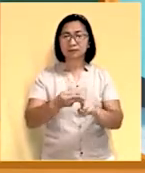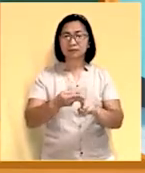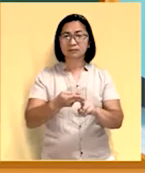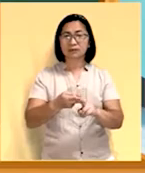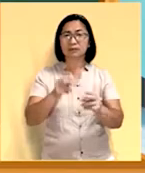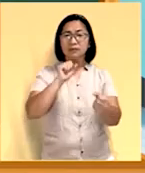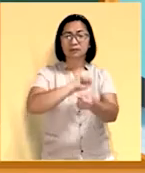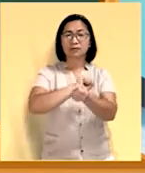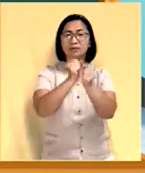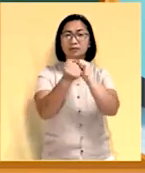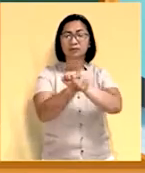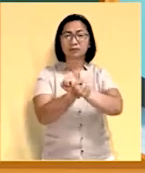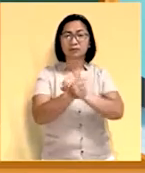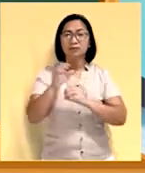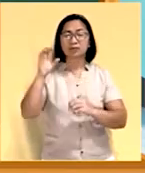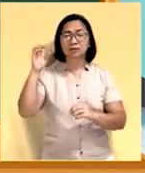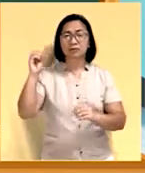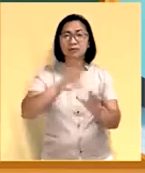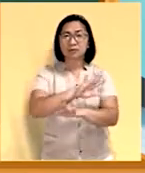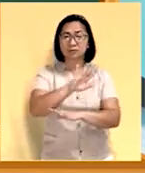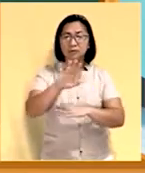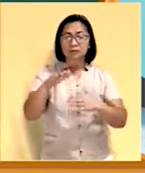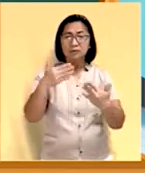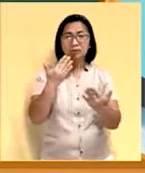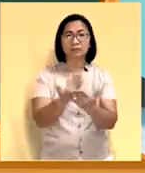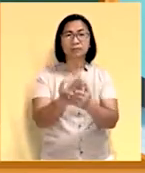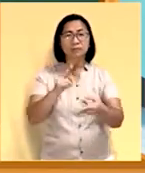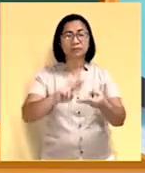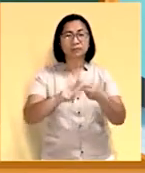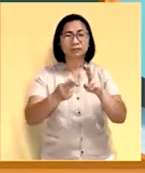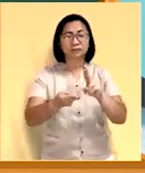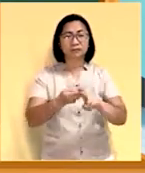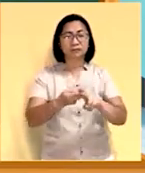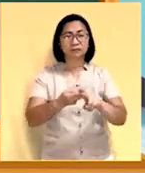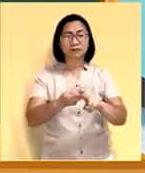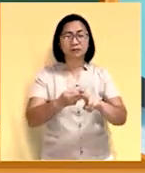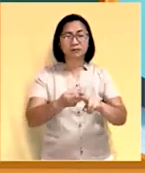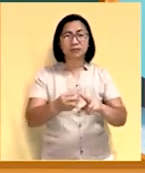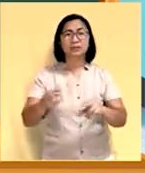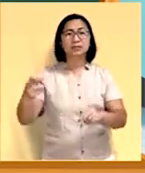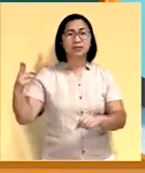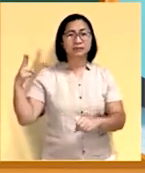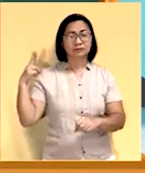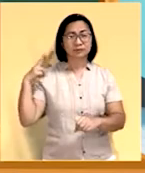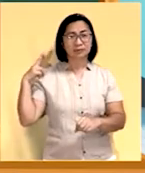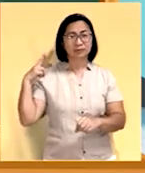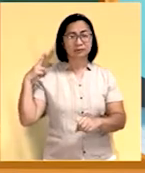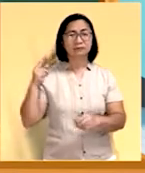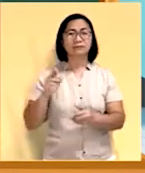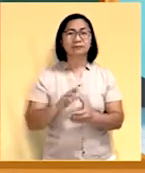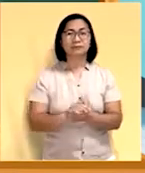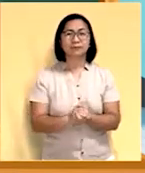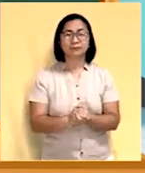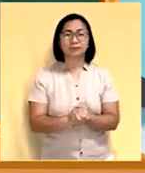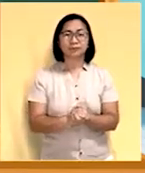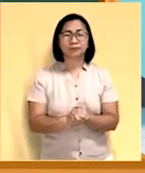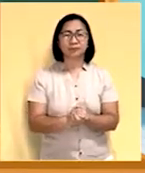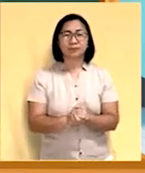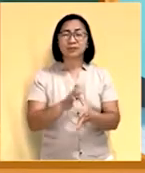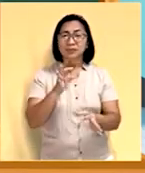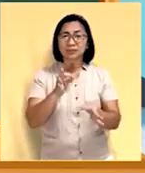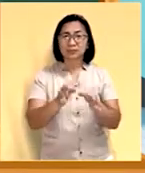digit. At palitan ng 0 lahat ng mga numbers na nasa kanan nito.